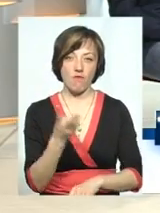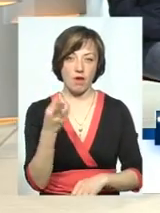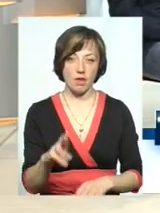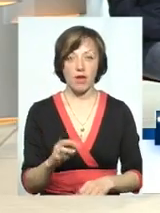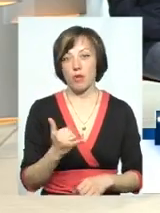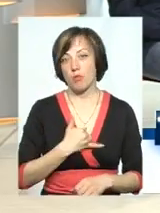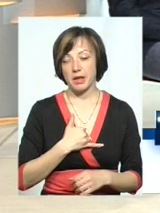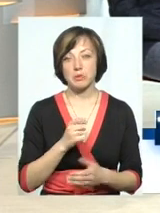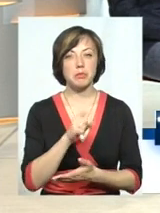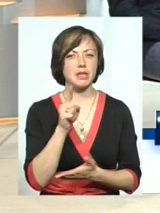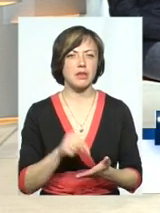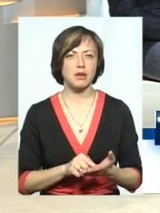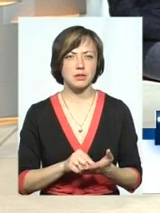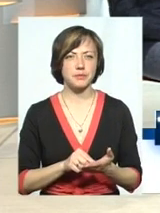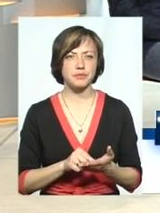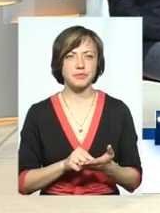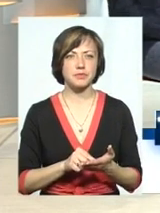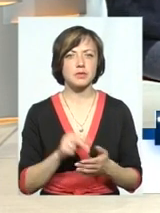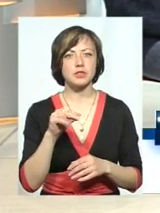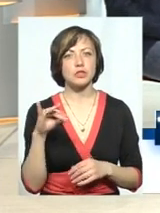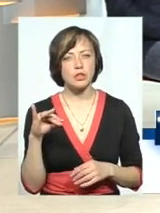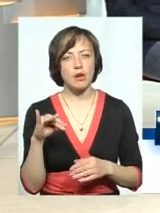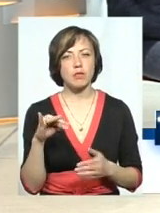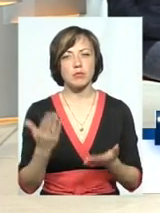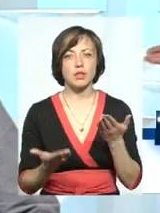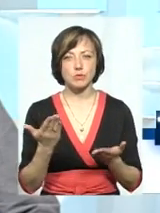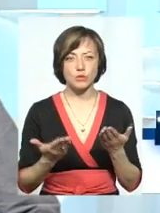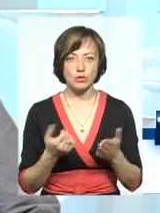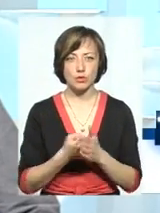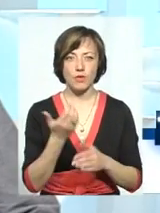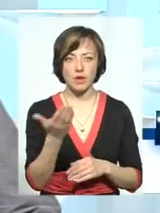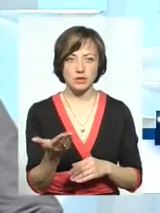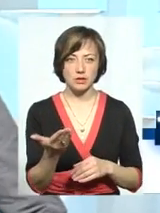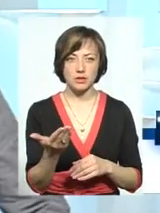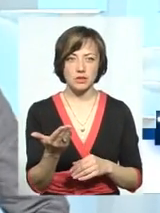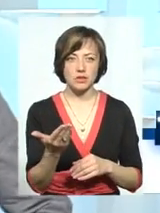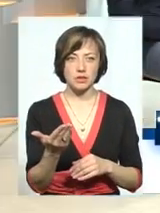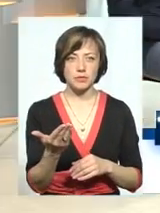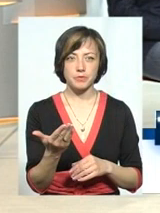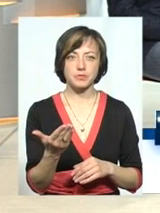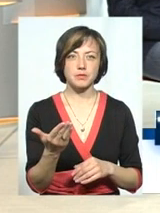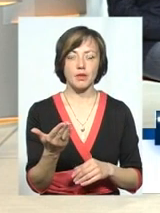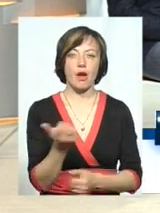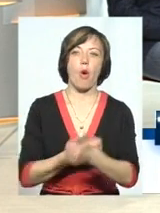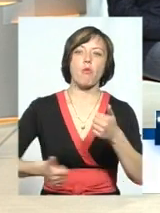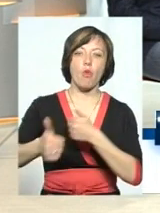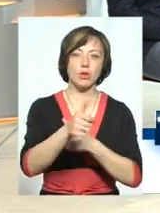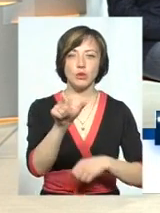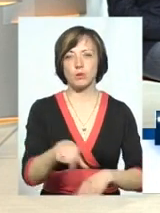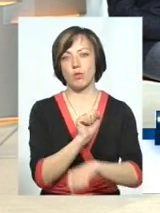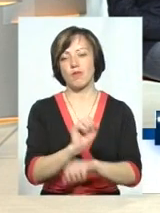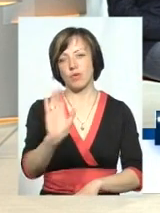І в мене ось питання, чи, мабуть, до вас, пане Вадим, обходить людина блокування, окей,